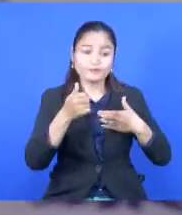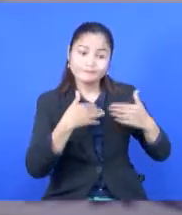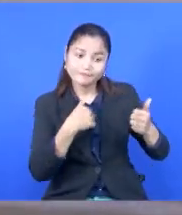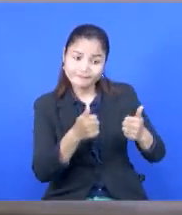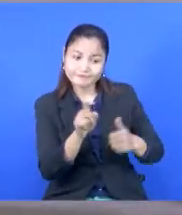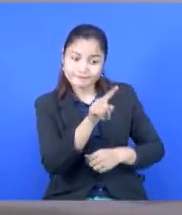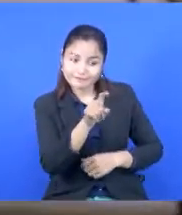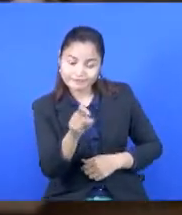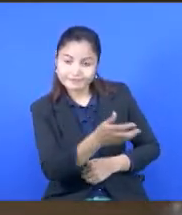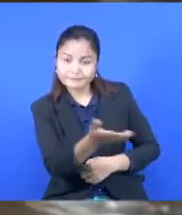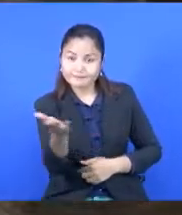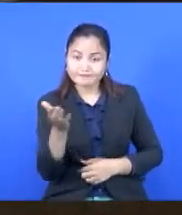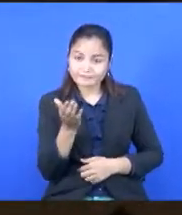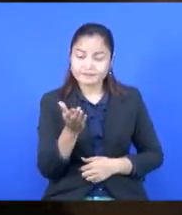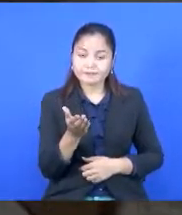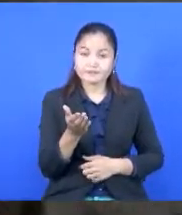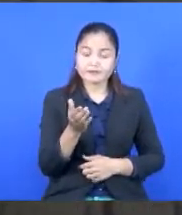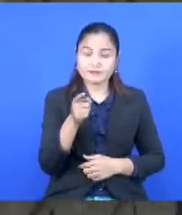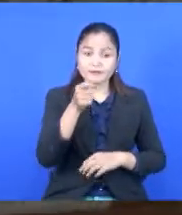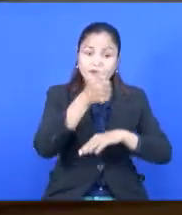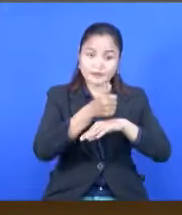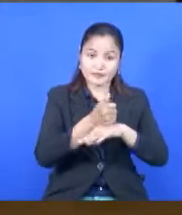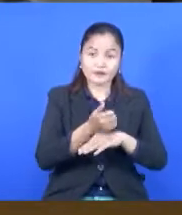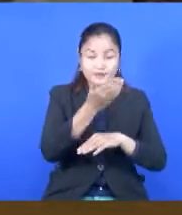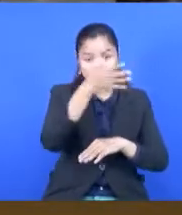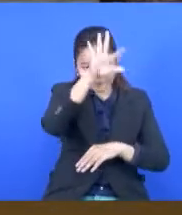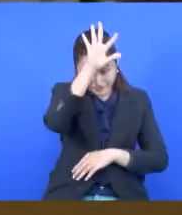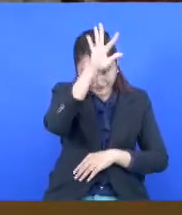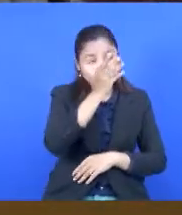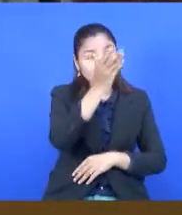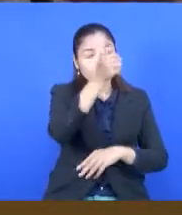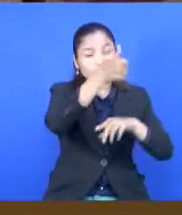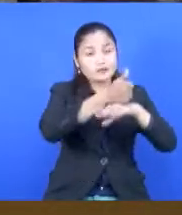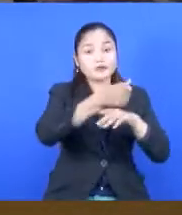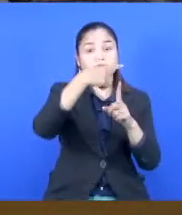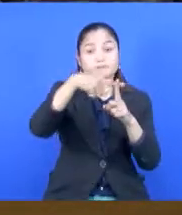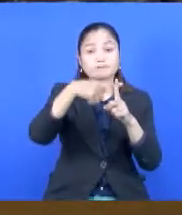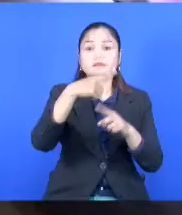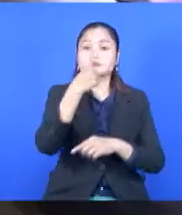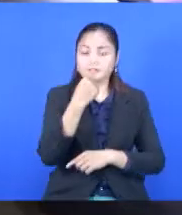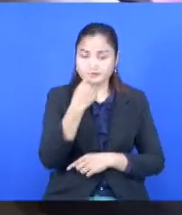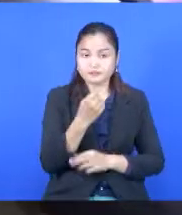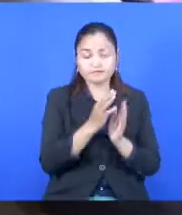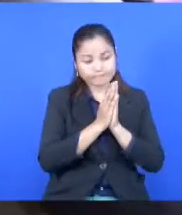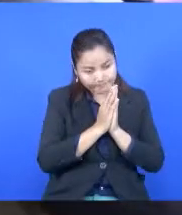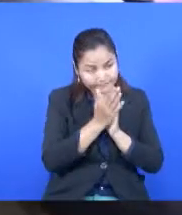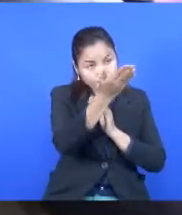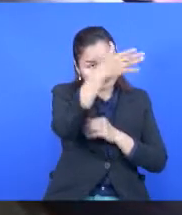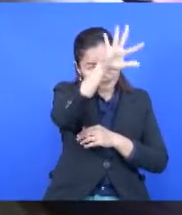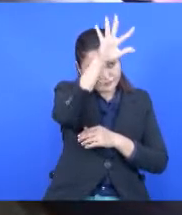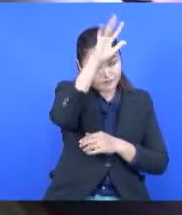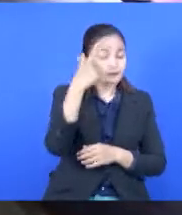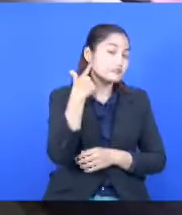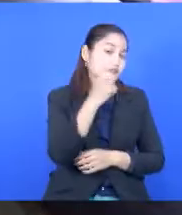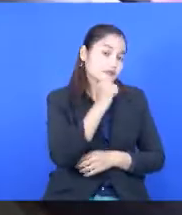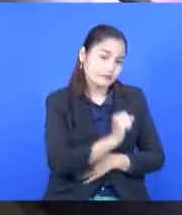កពីសំណាក់បន្ទូលរបស់លោកម៉ែព្រះប្រធានកិត្តិយសកាកបាទក្រហមកម្ពុជាព្រះវររាជមាតាជាតិខ្មែរនរោត្តមមុនី